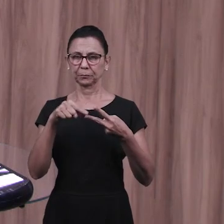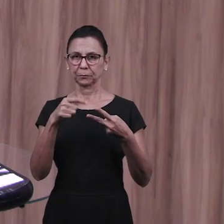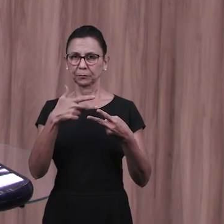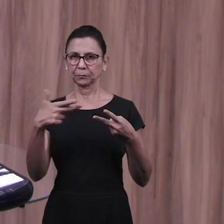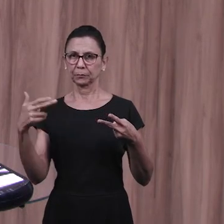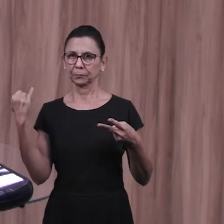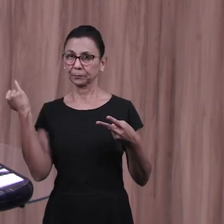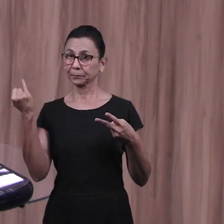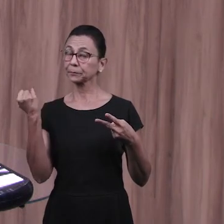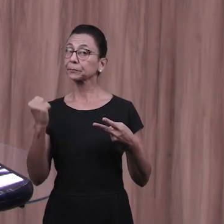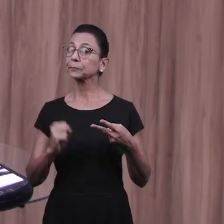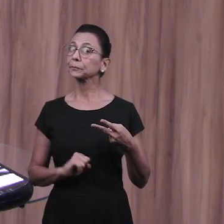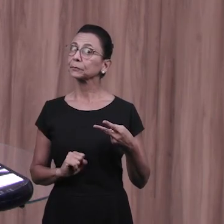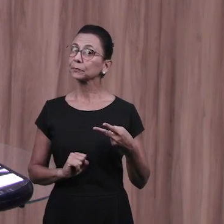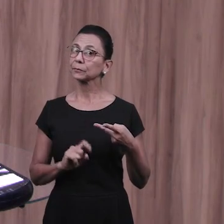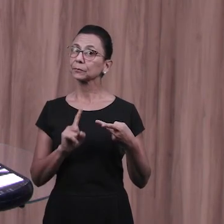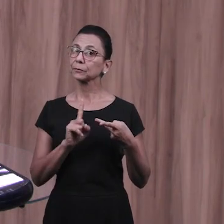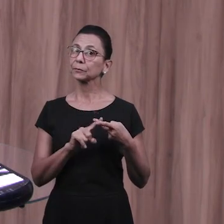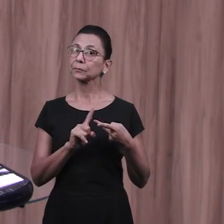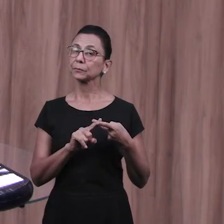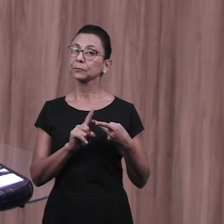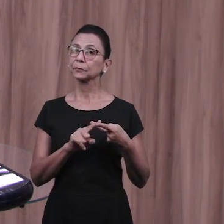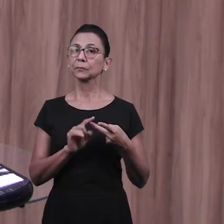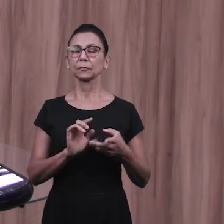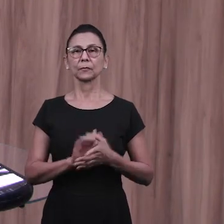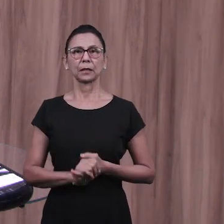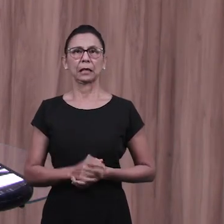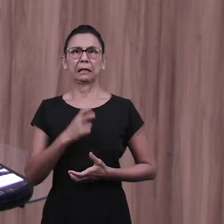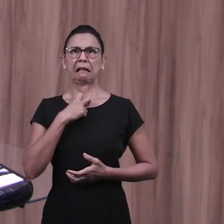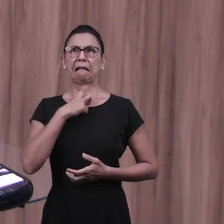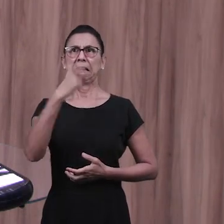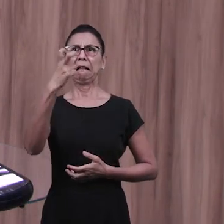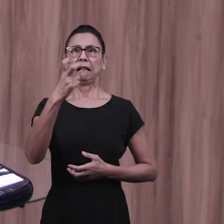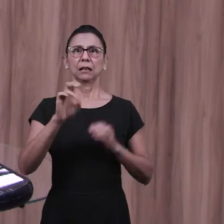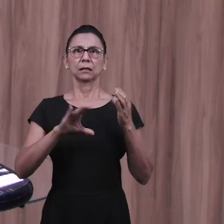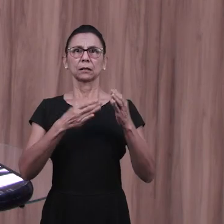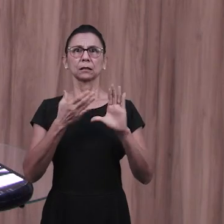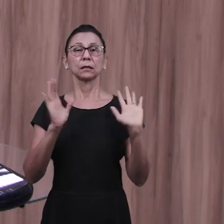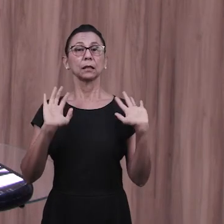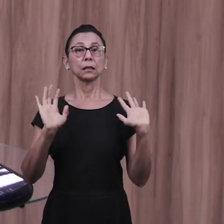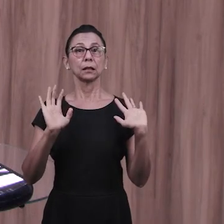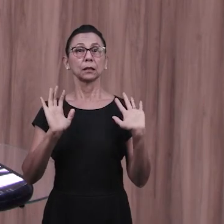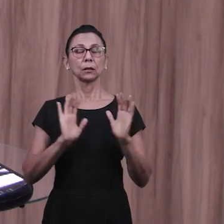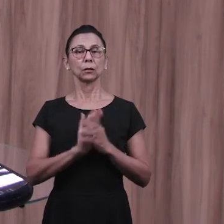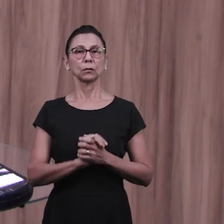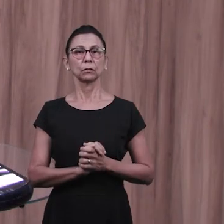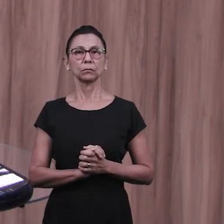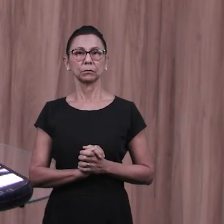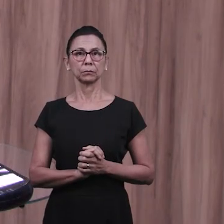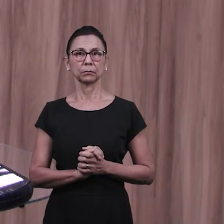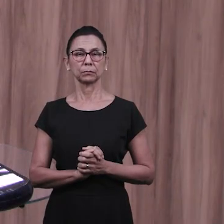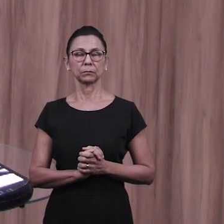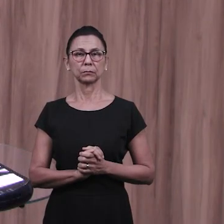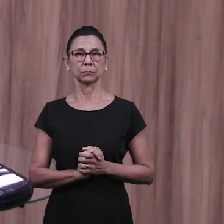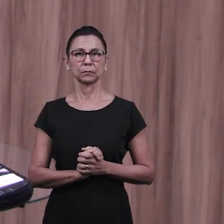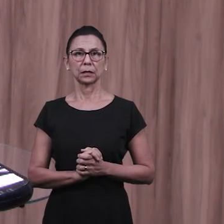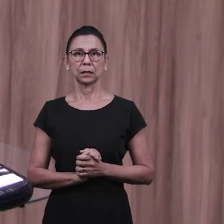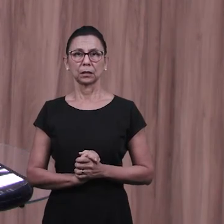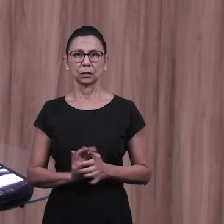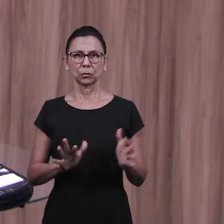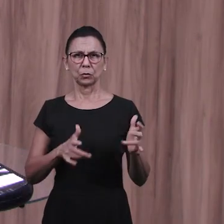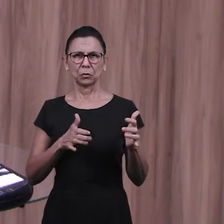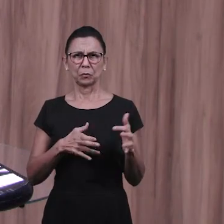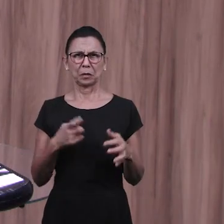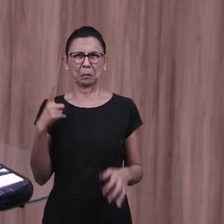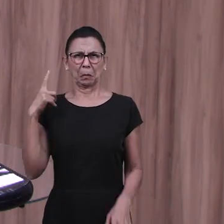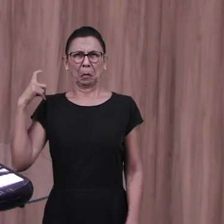Nous n'avons pas besoin de chanter en criant, ni avec son instrument très fort.